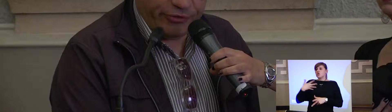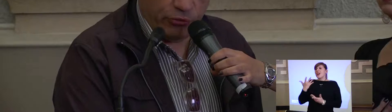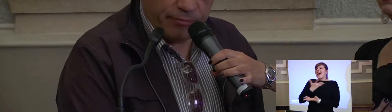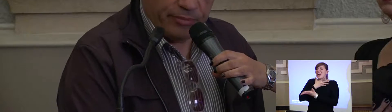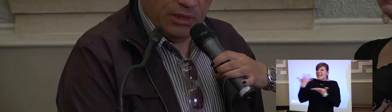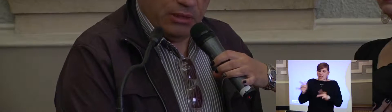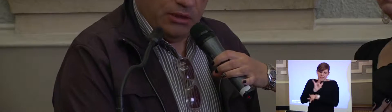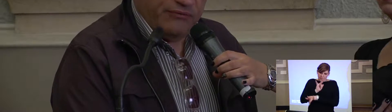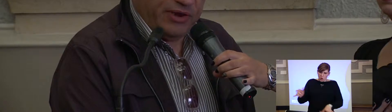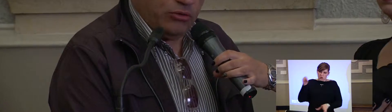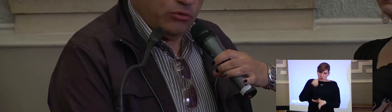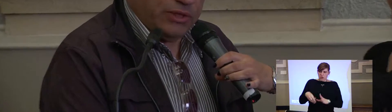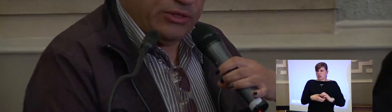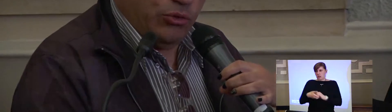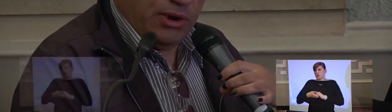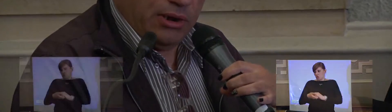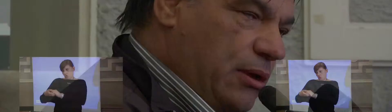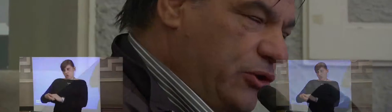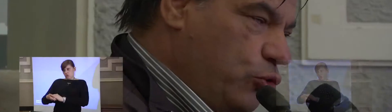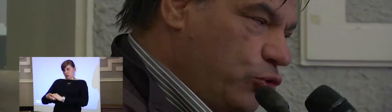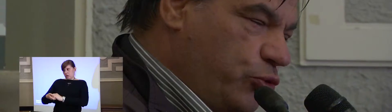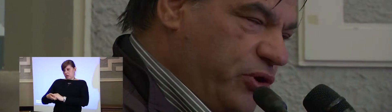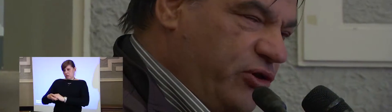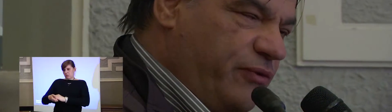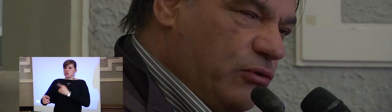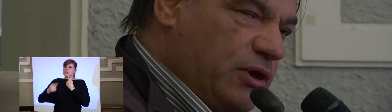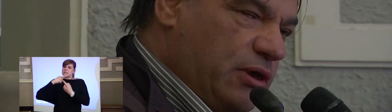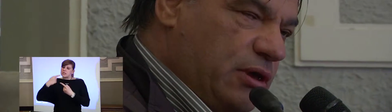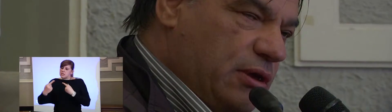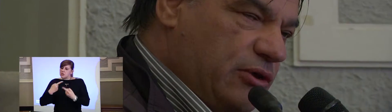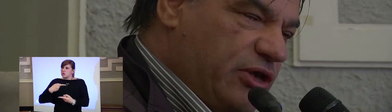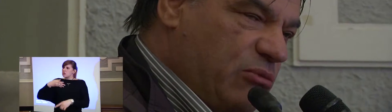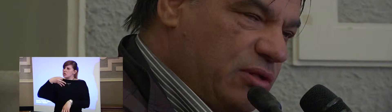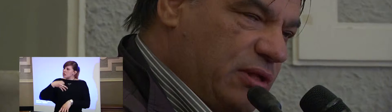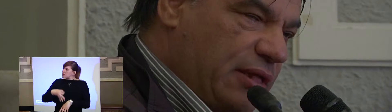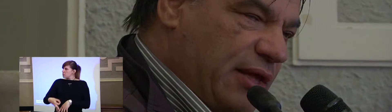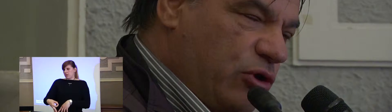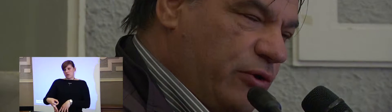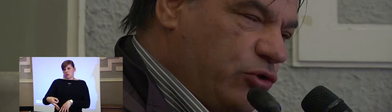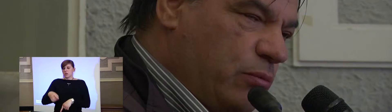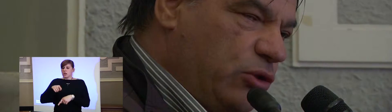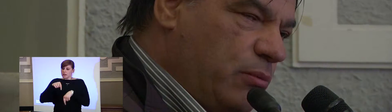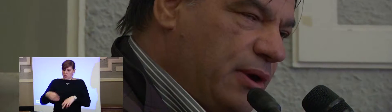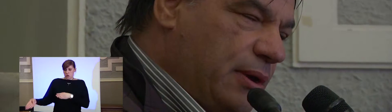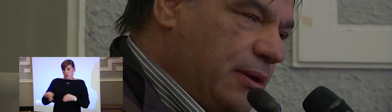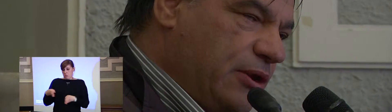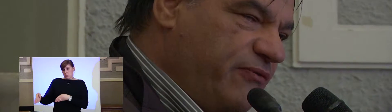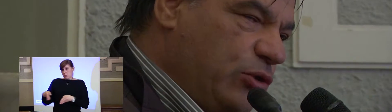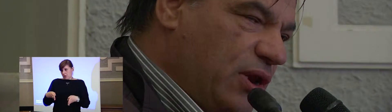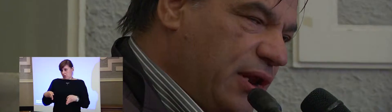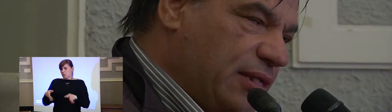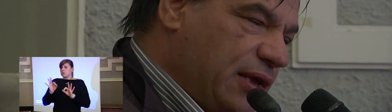associazioni, riferito non tanto al discorso specifico che stiamo trattando in questo momento, ma